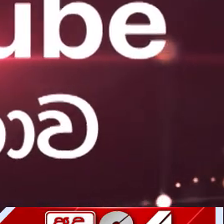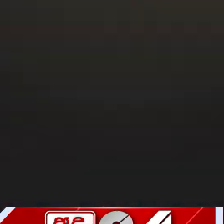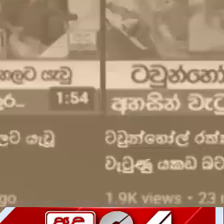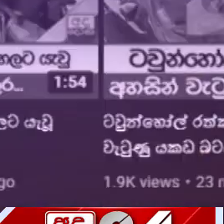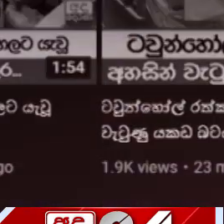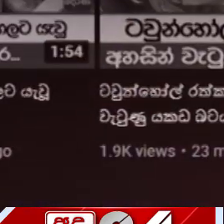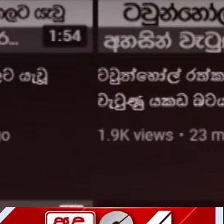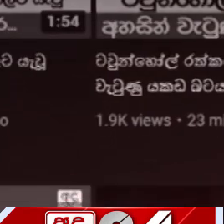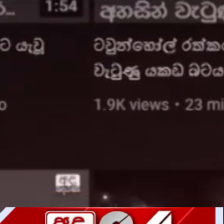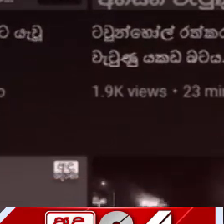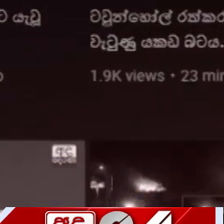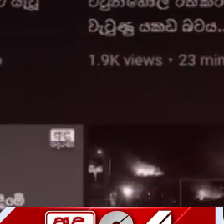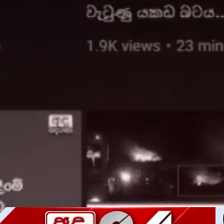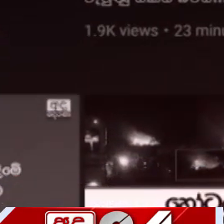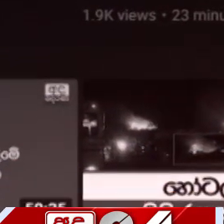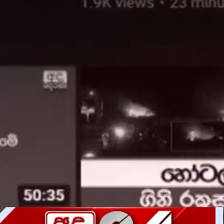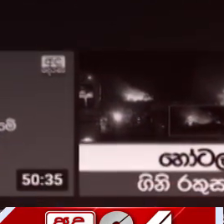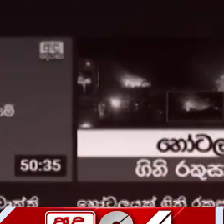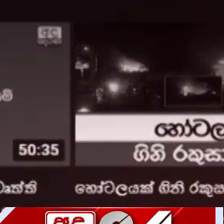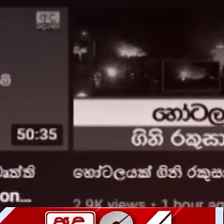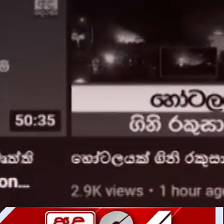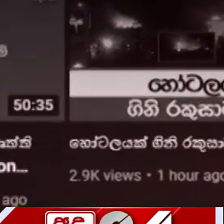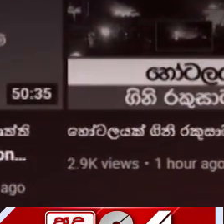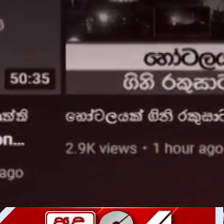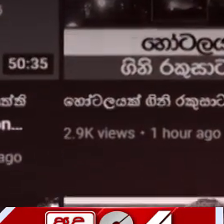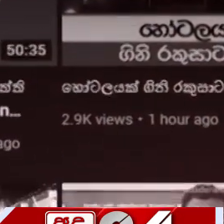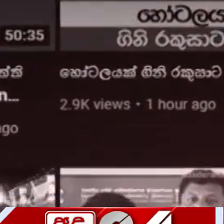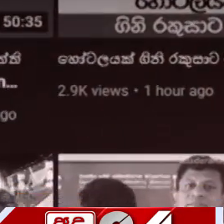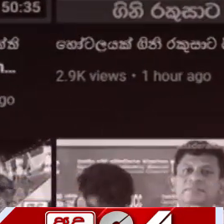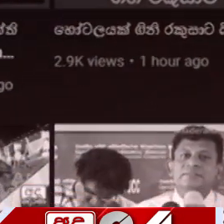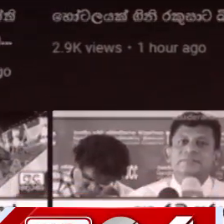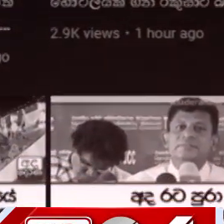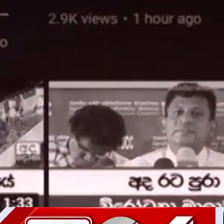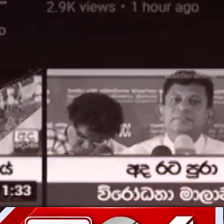නාලිකාව YouTube අද දෙරණ දැන්ම subscribe කරන්න.